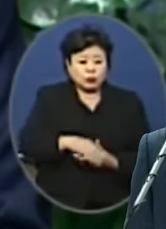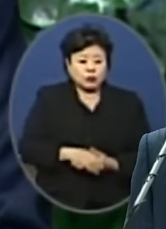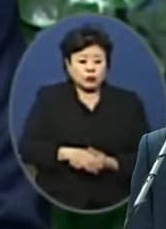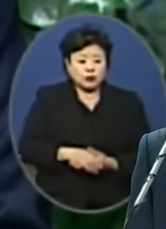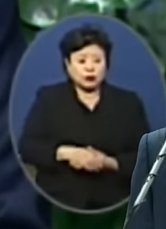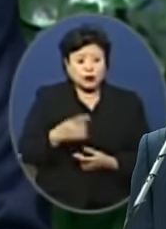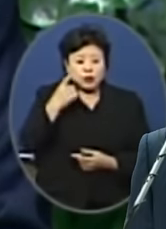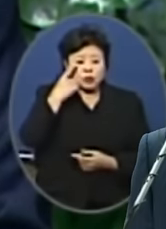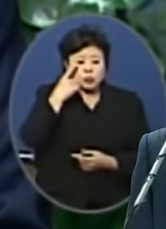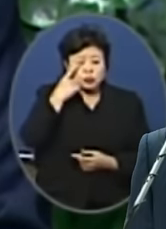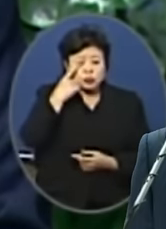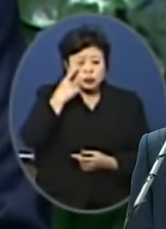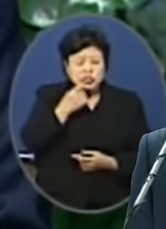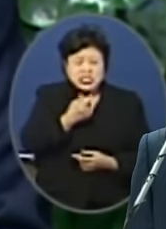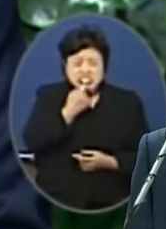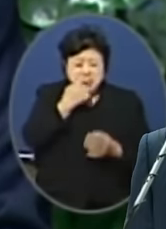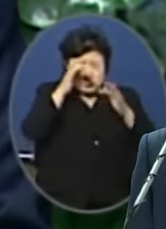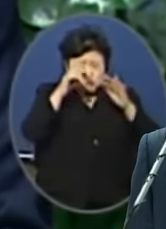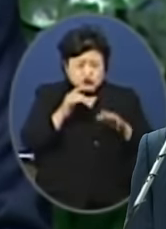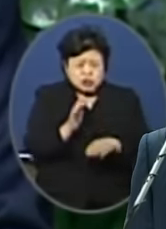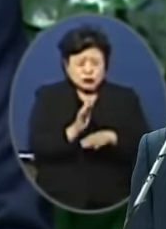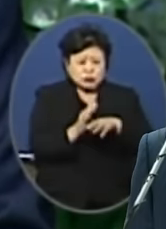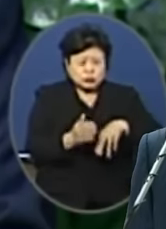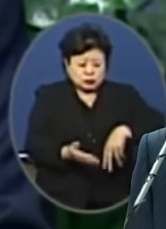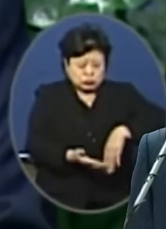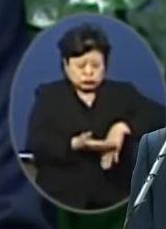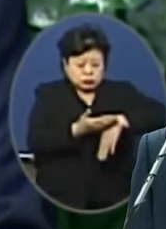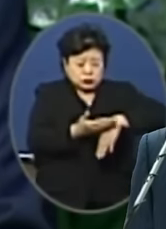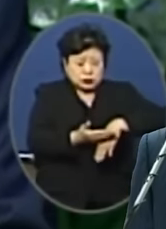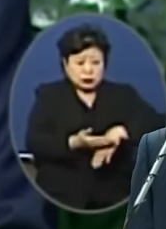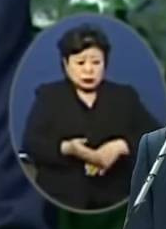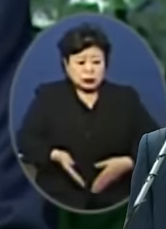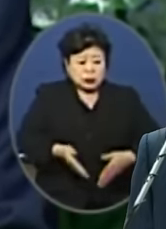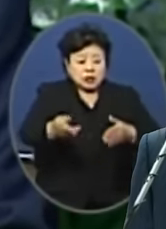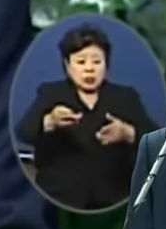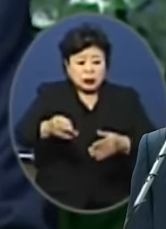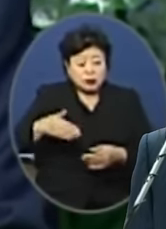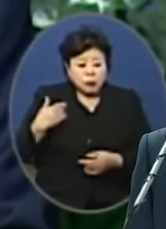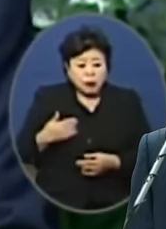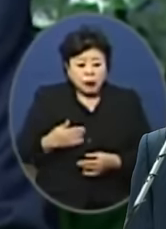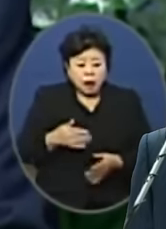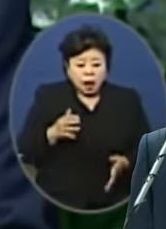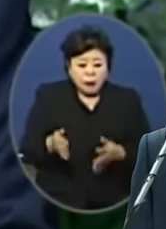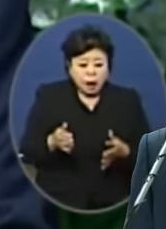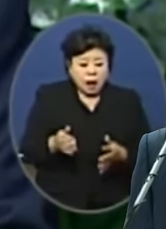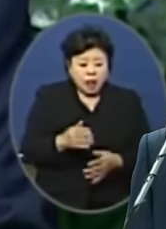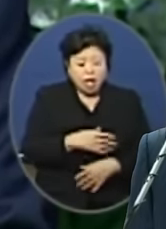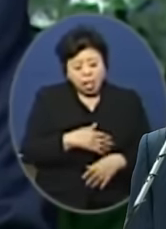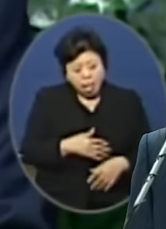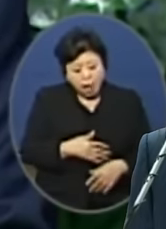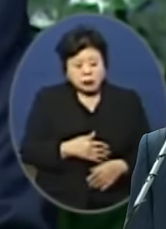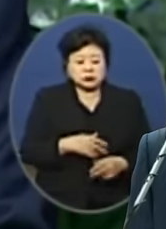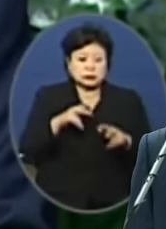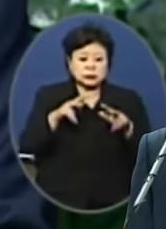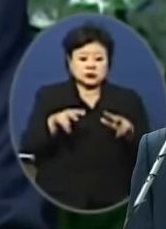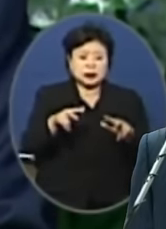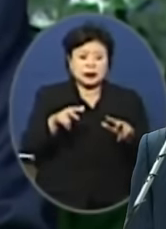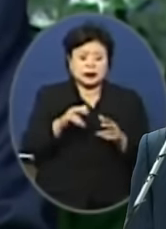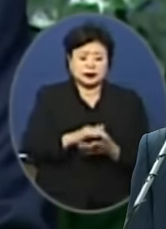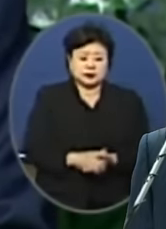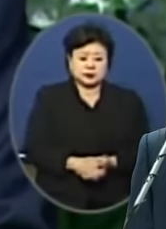눈이 무릎까지 빠지는데 길을 잃어버렸어. 방황하다 보니까 지치고 피곤해서 이제는